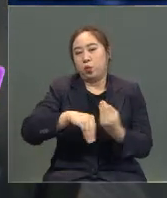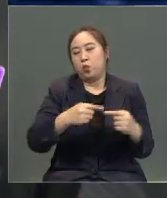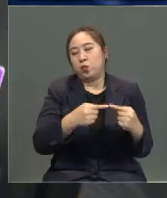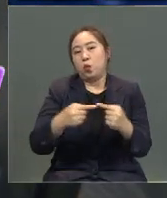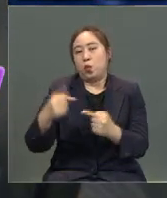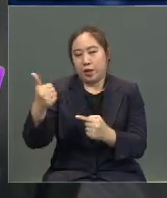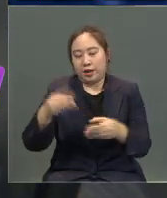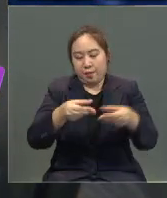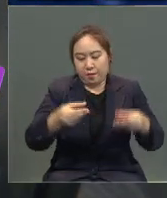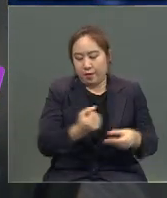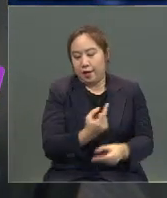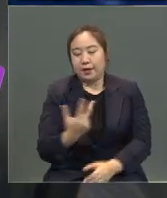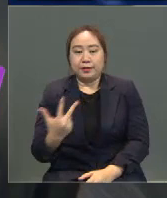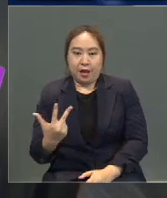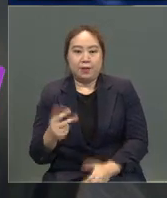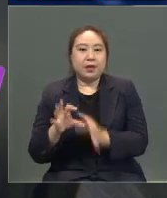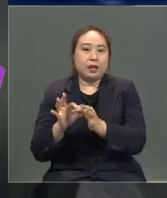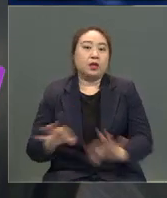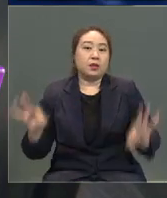มีระบบการเงินและเสถียรภาพทางเศรษฐกิจของประเทศซึ่งพระราชกำหนดทั้ง3